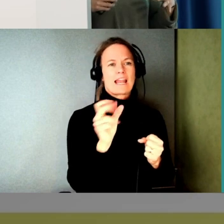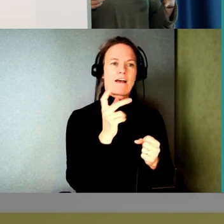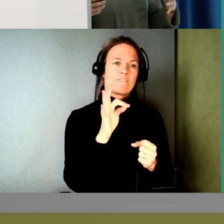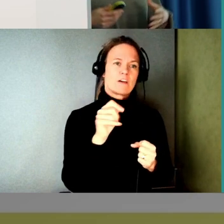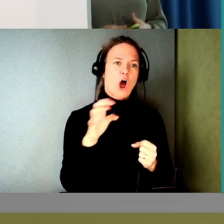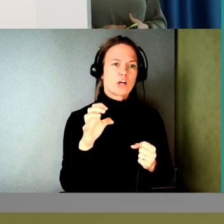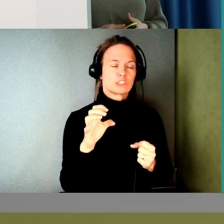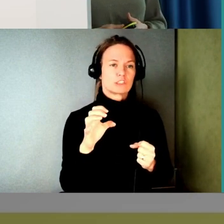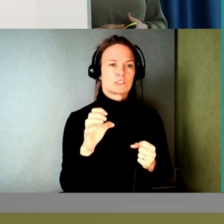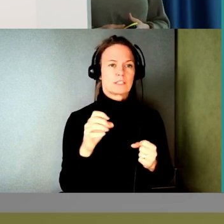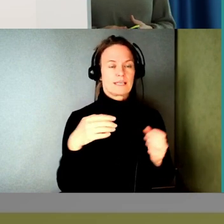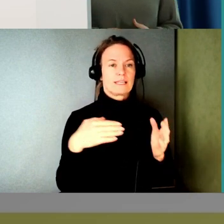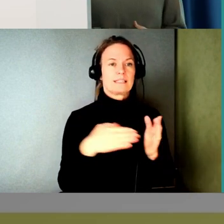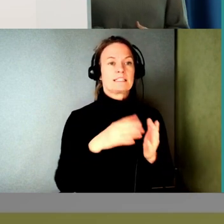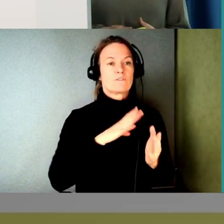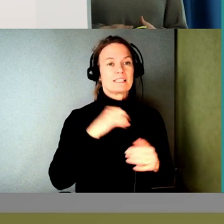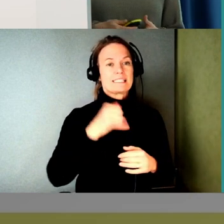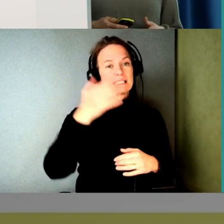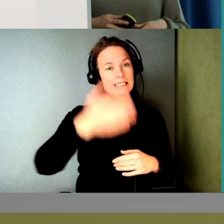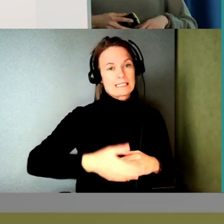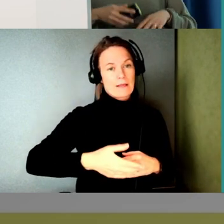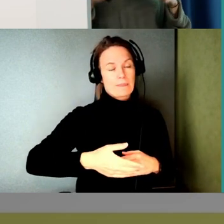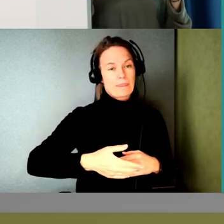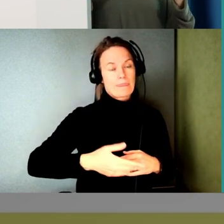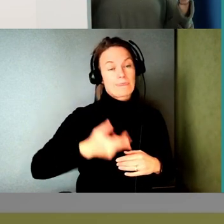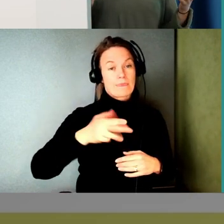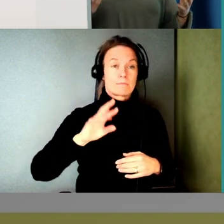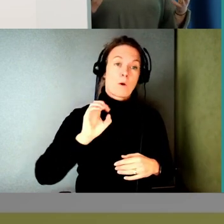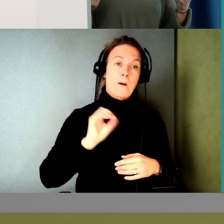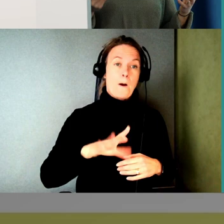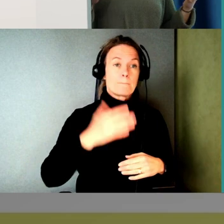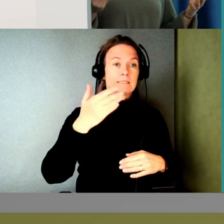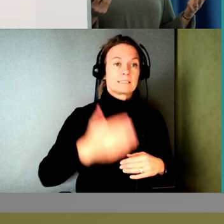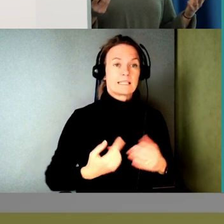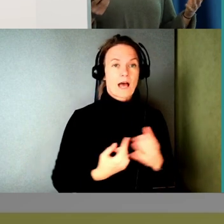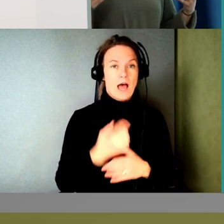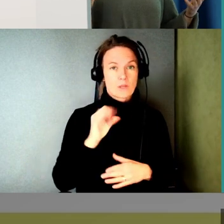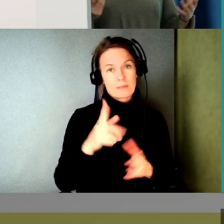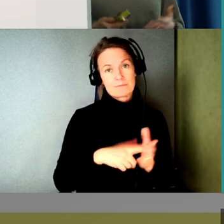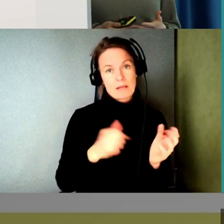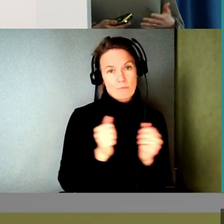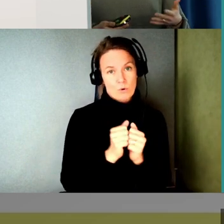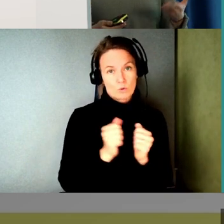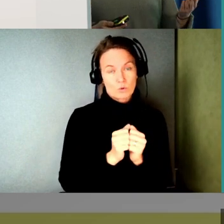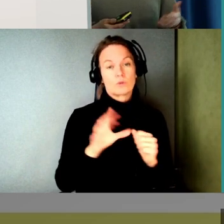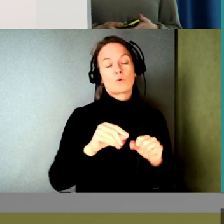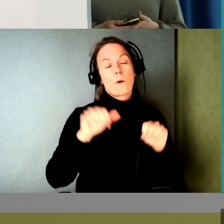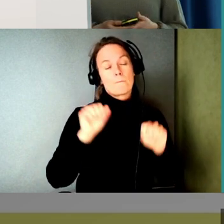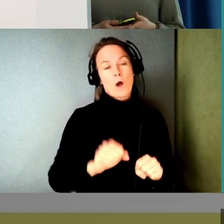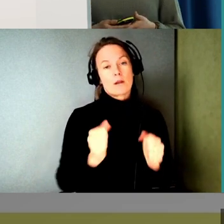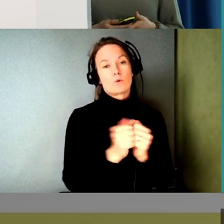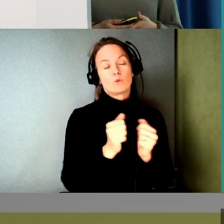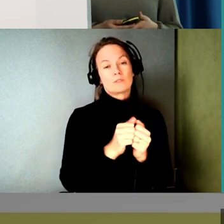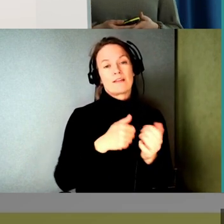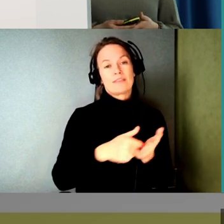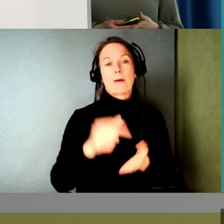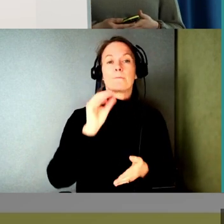för det som finns på sidan så är det till exempel en sida om en särskild produkt bör produktens namn finnas med med